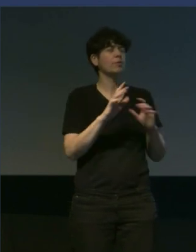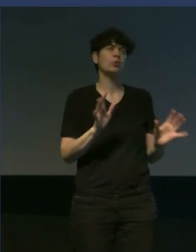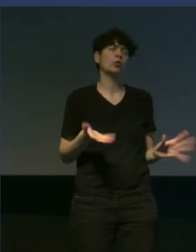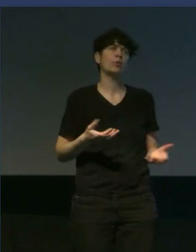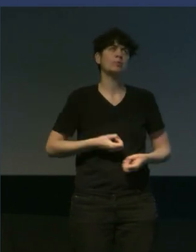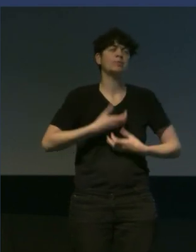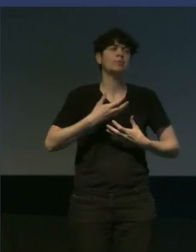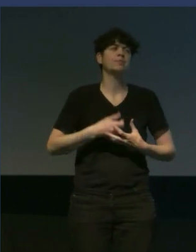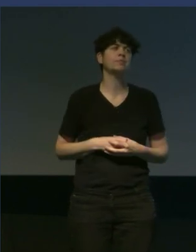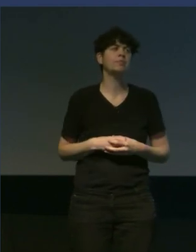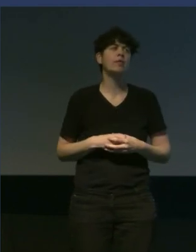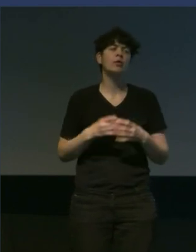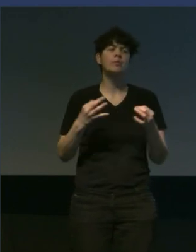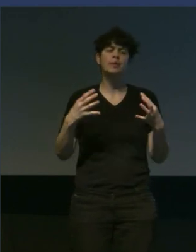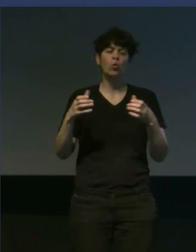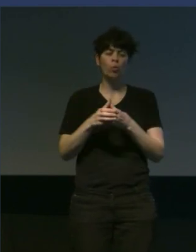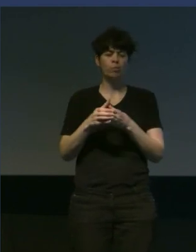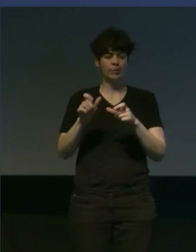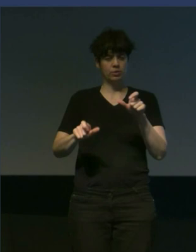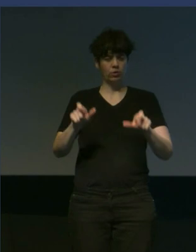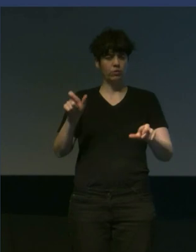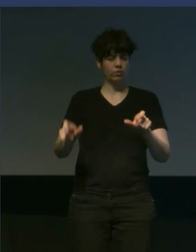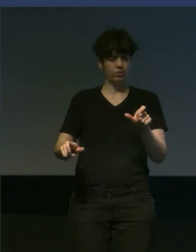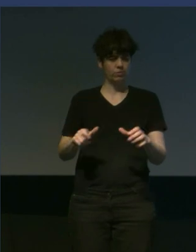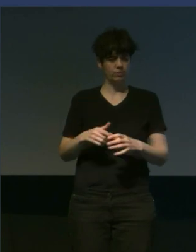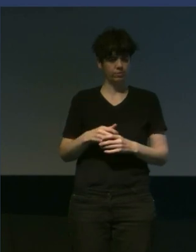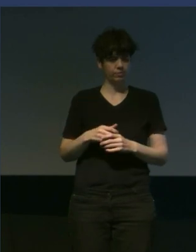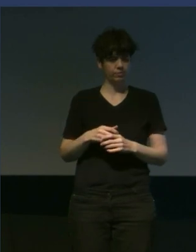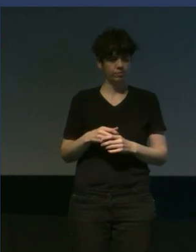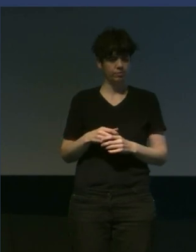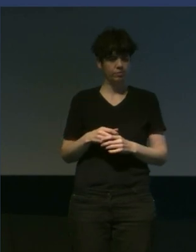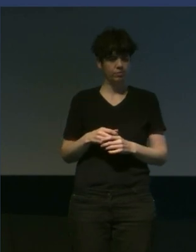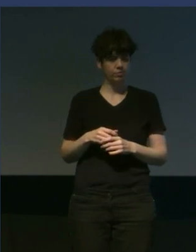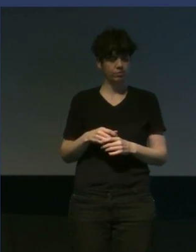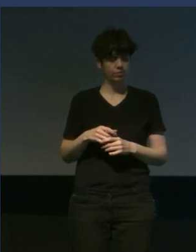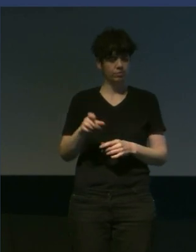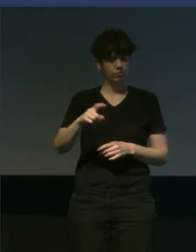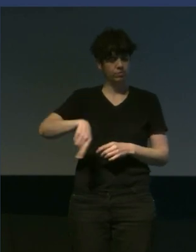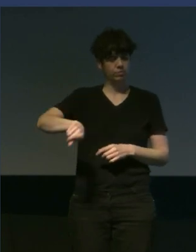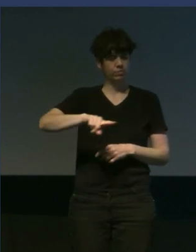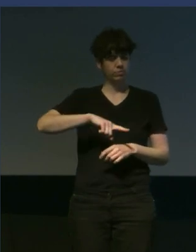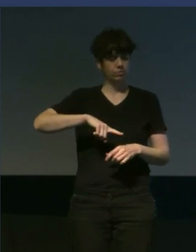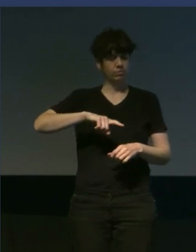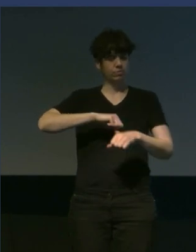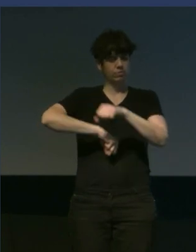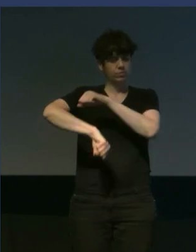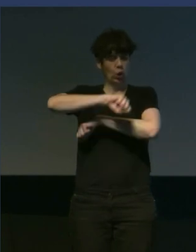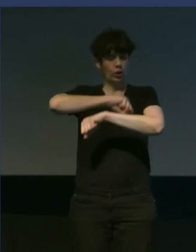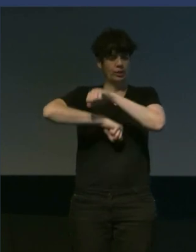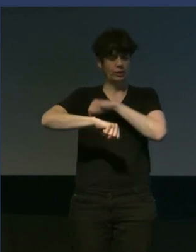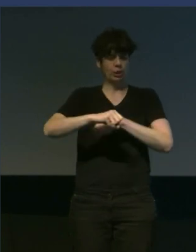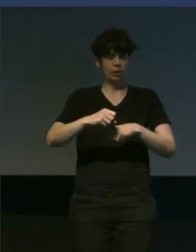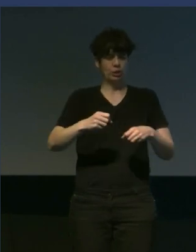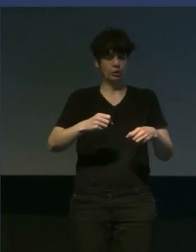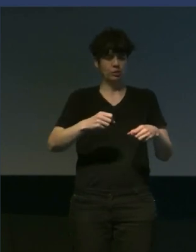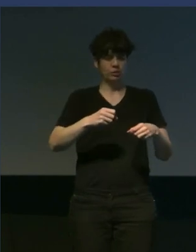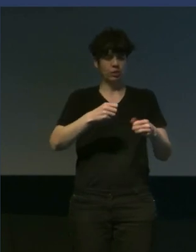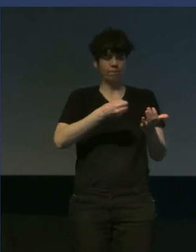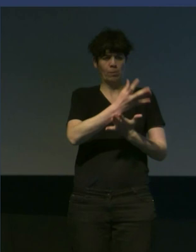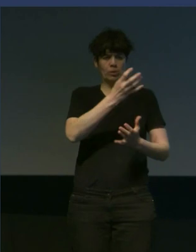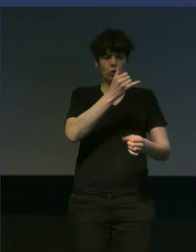un groupe de personnes qui organisent de la désinformation de